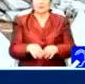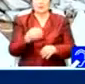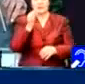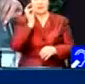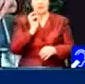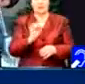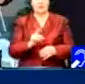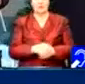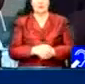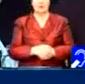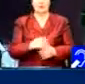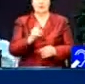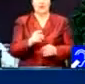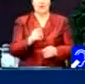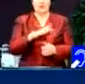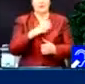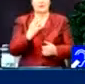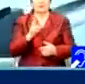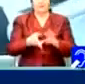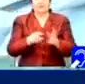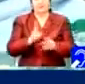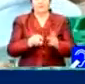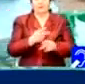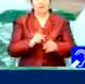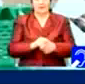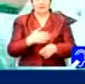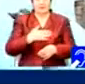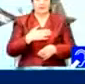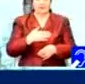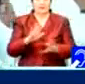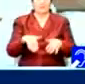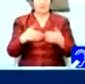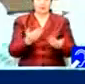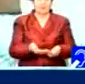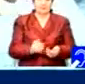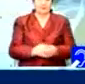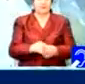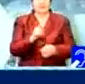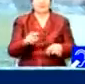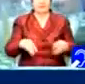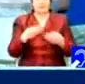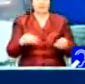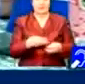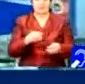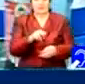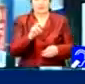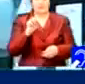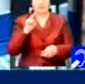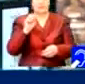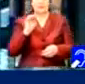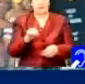delicios. Ciupercile sunt foarte populare în post, iar eu le propun o salată de post, o